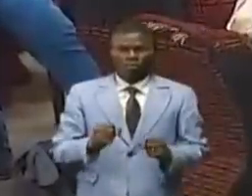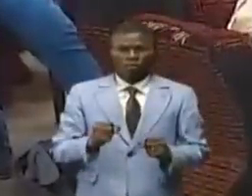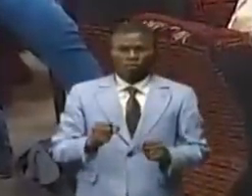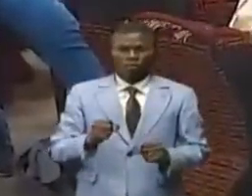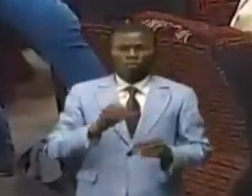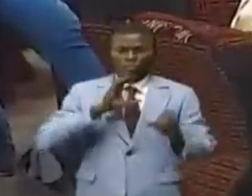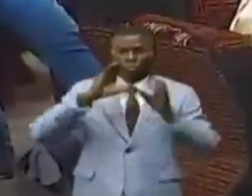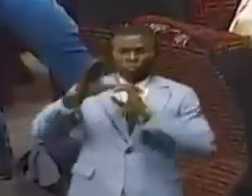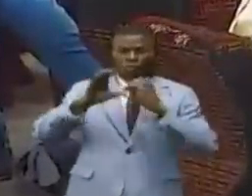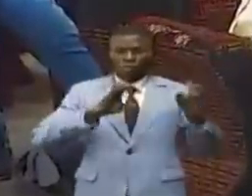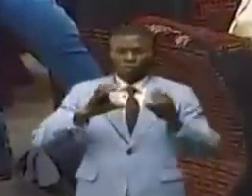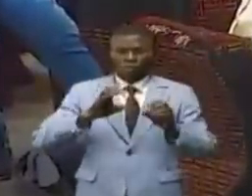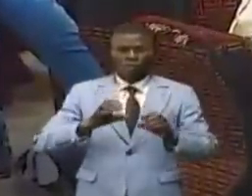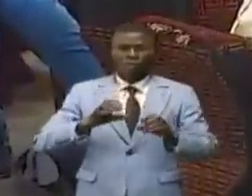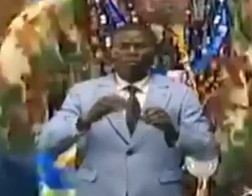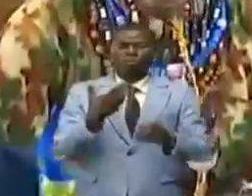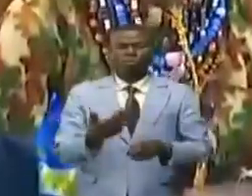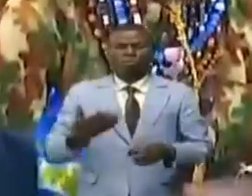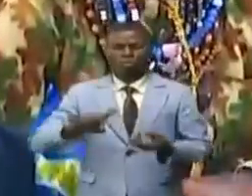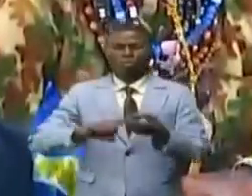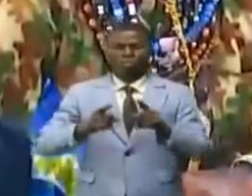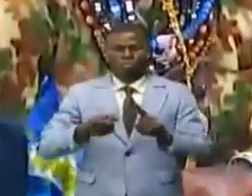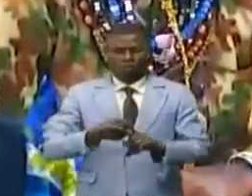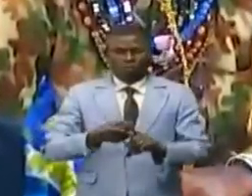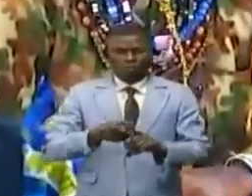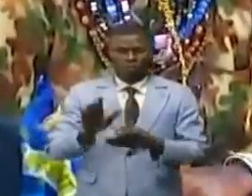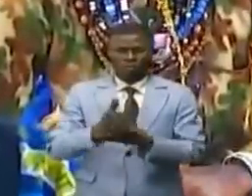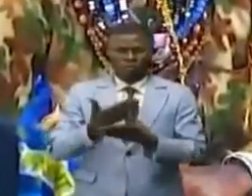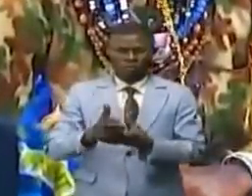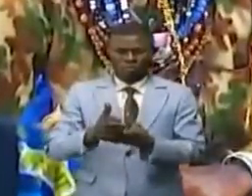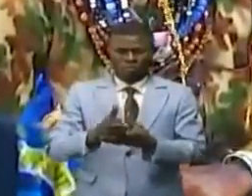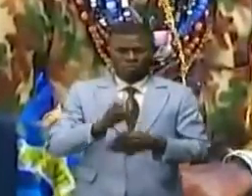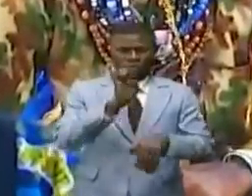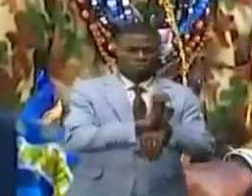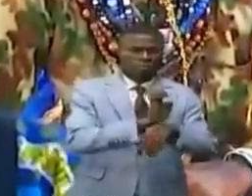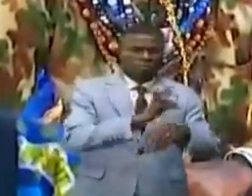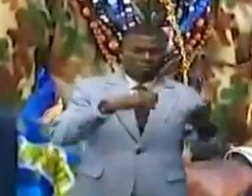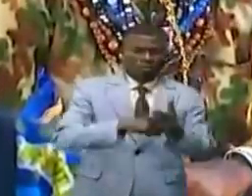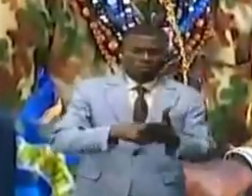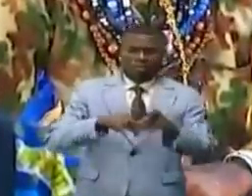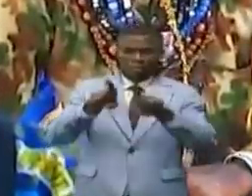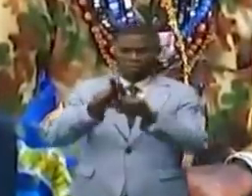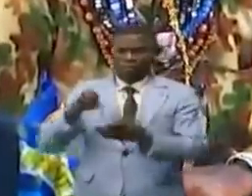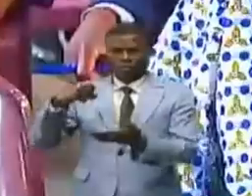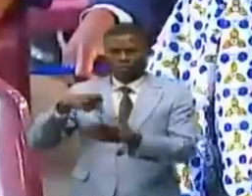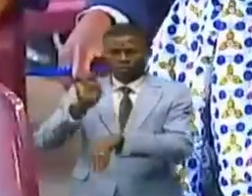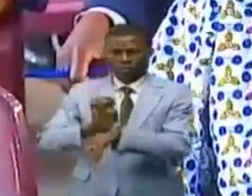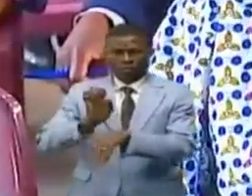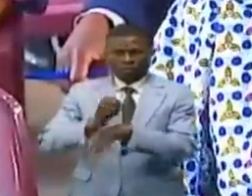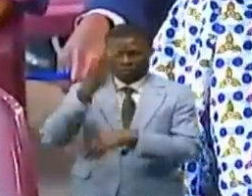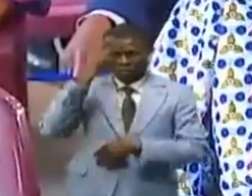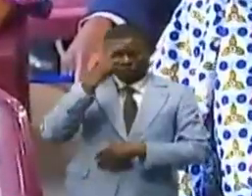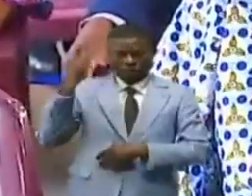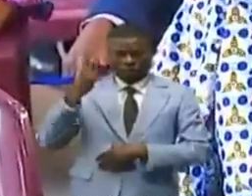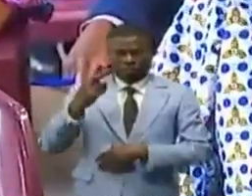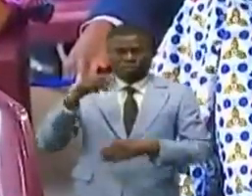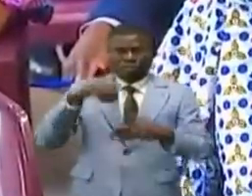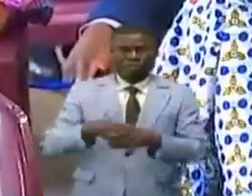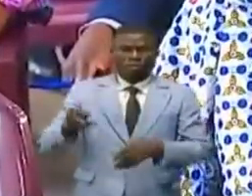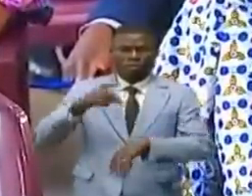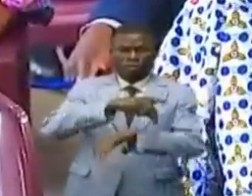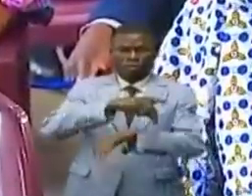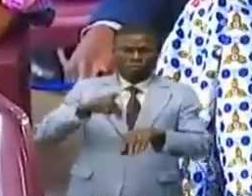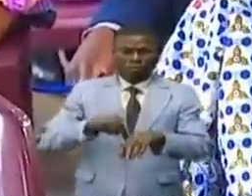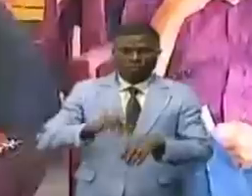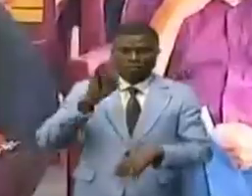communication sur la nature de relation entre missionnaires protestants et catholique dont le studio va la mission